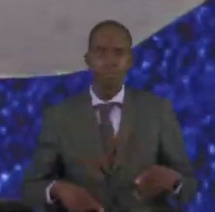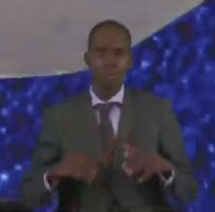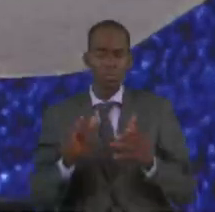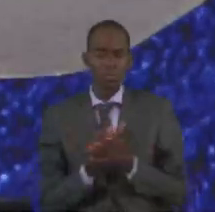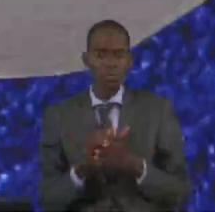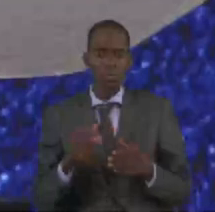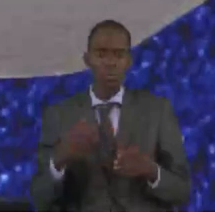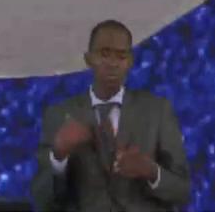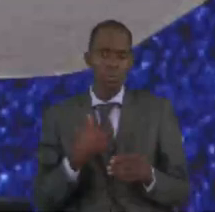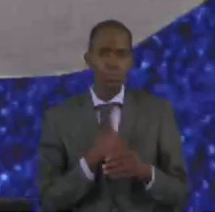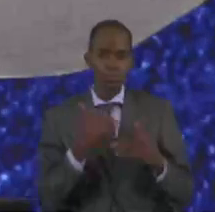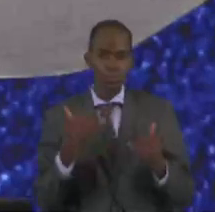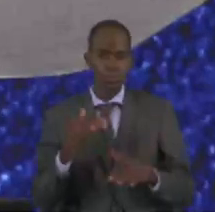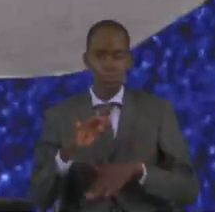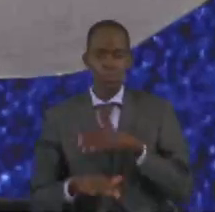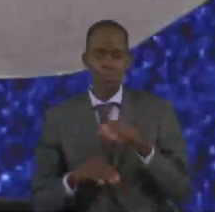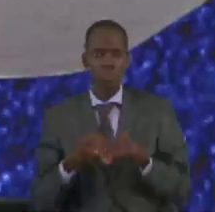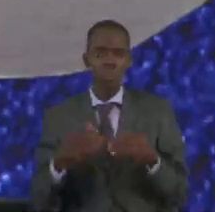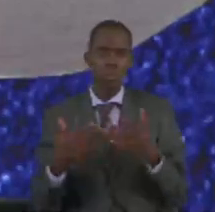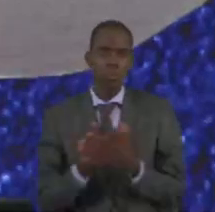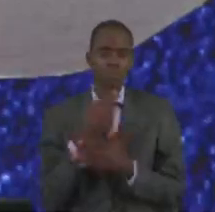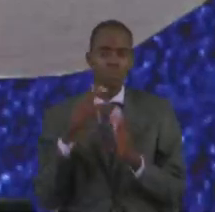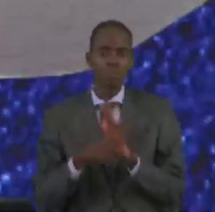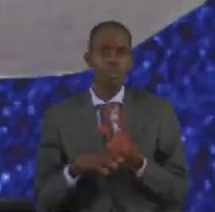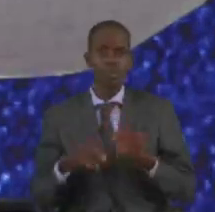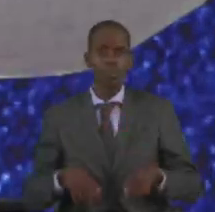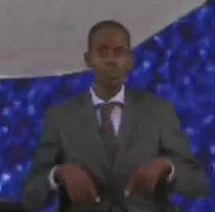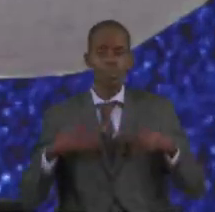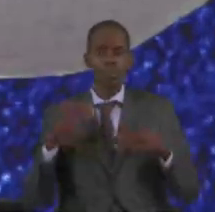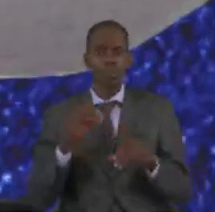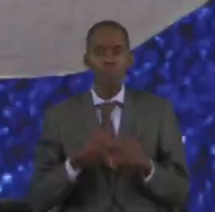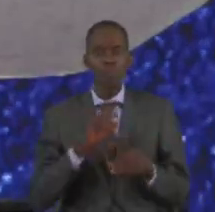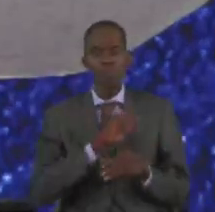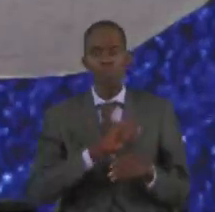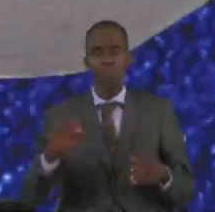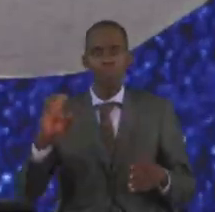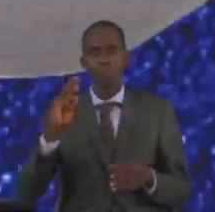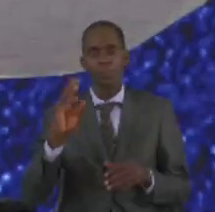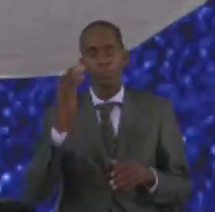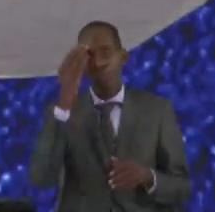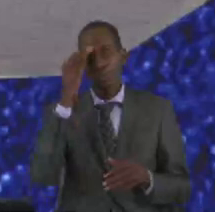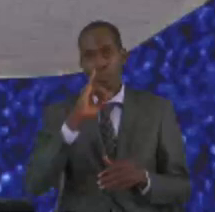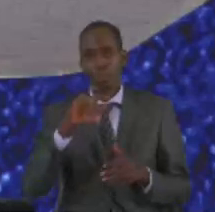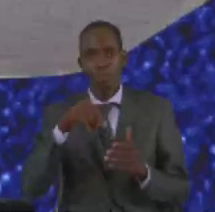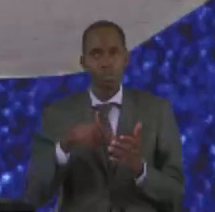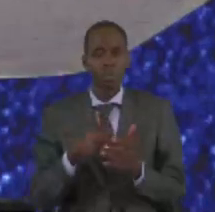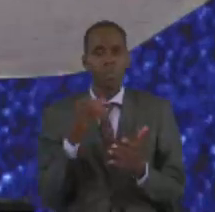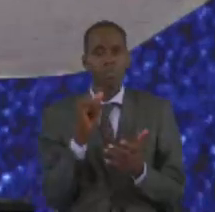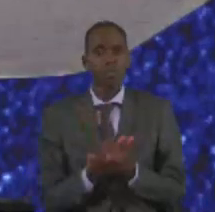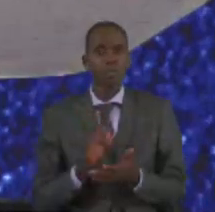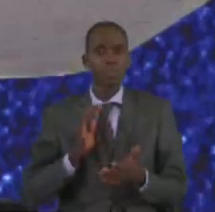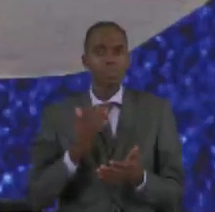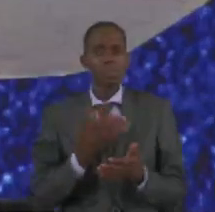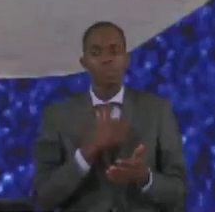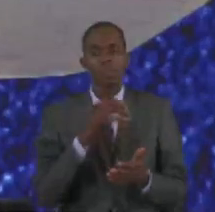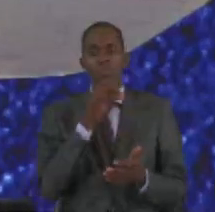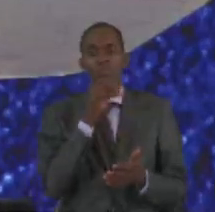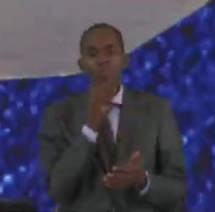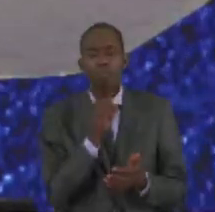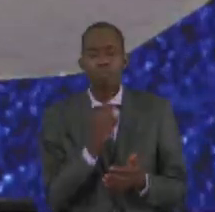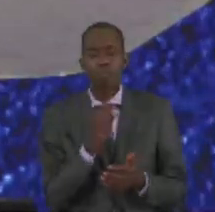maintenant nous marchons en nouveauté de vie. Verset 6. Sachant